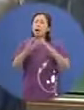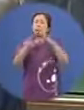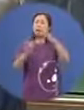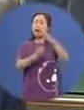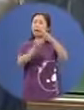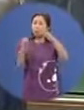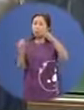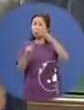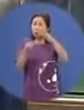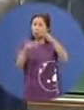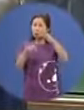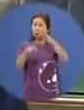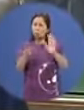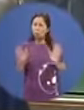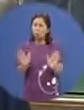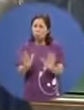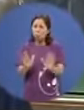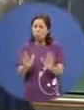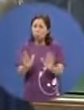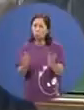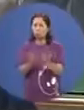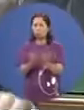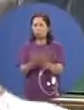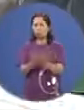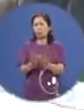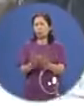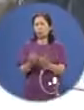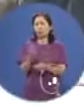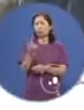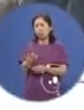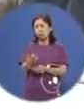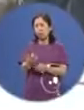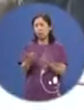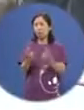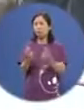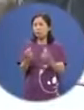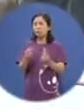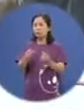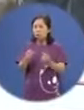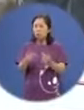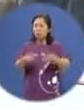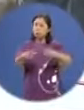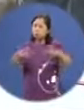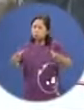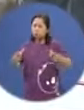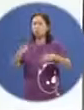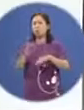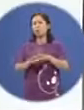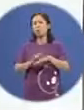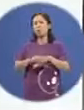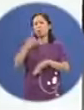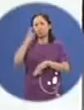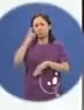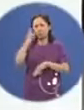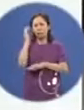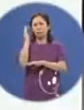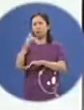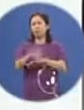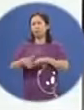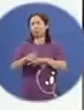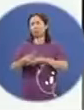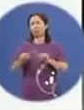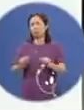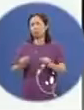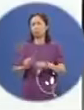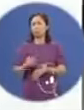はい、 でそれを何とかしましょうというのが、一つ、いくつかずっと政策やってるんですけど、はい、この紀州三人子政策